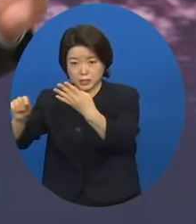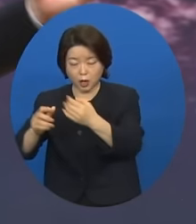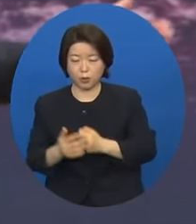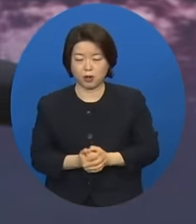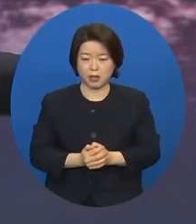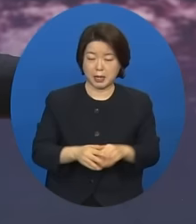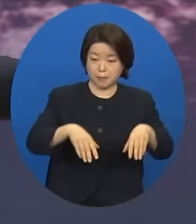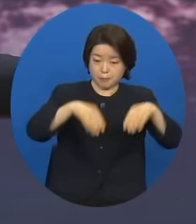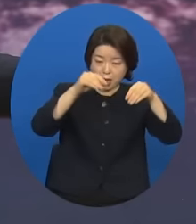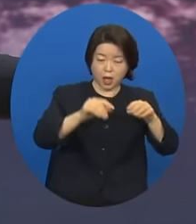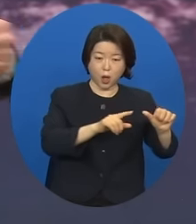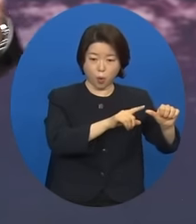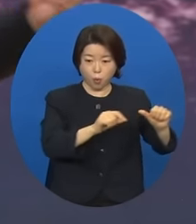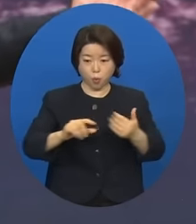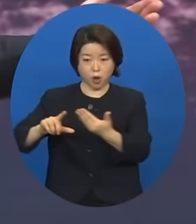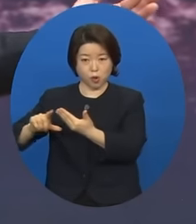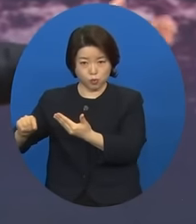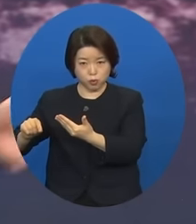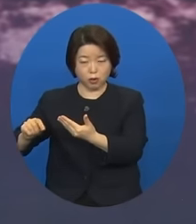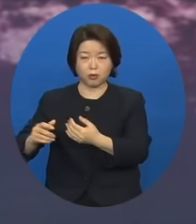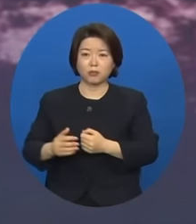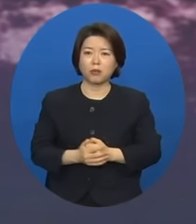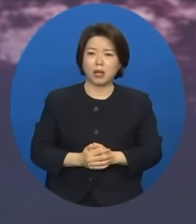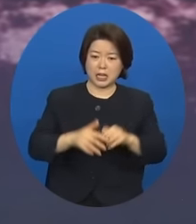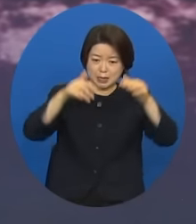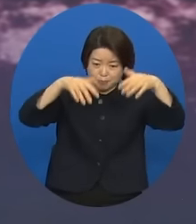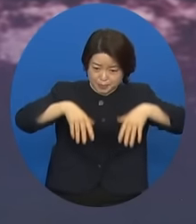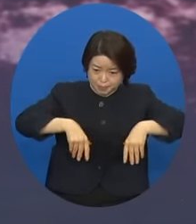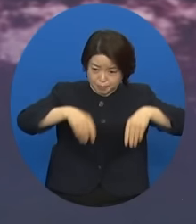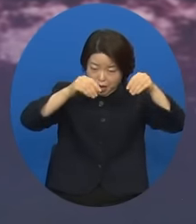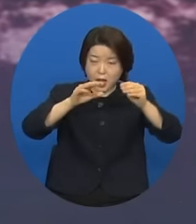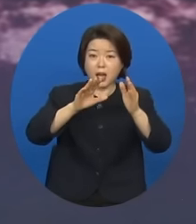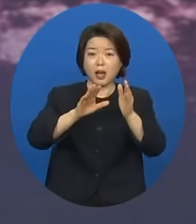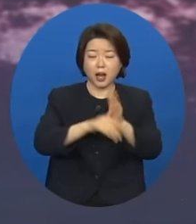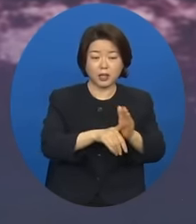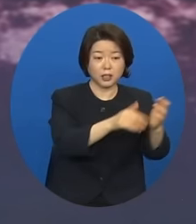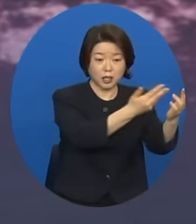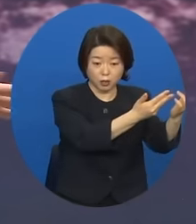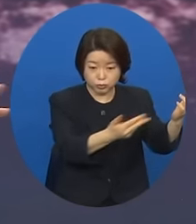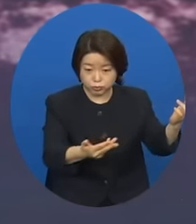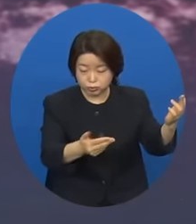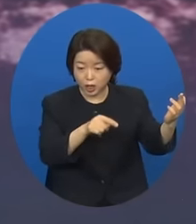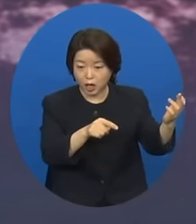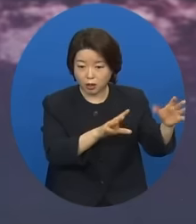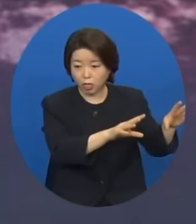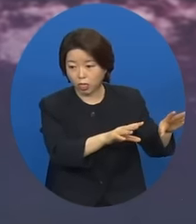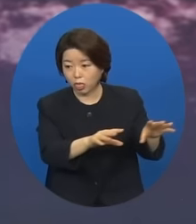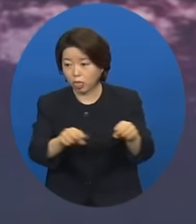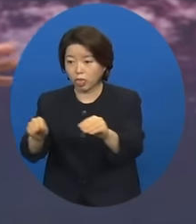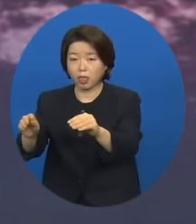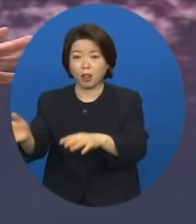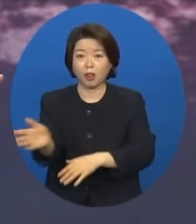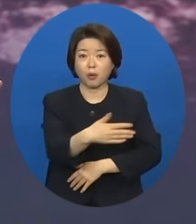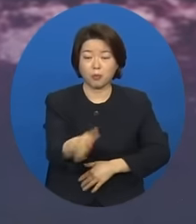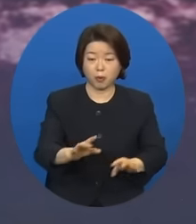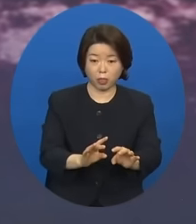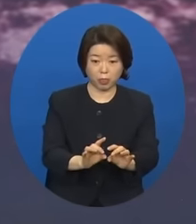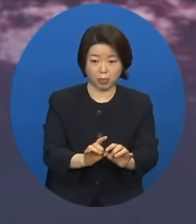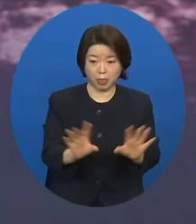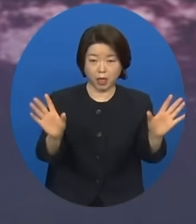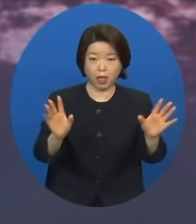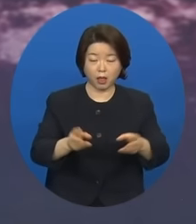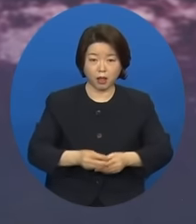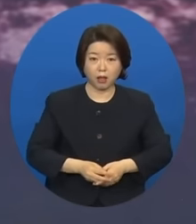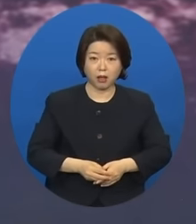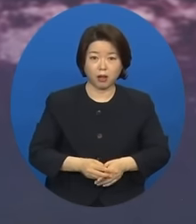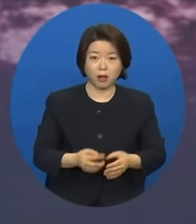5월에서 9월이이 건기 시즌에는 골짜기에 물이 흐르다가도 그냥 말라 버립니다 물이 사라져 버려요